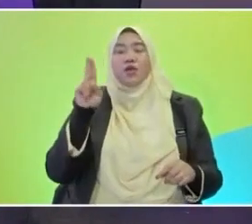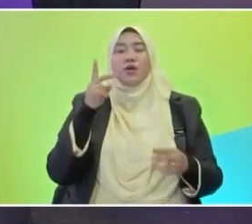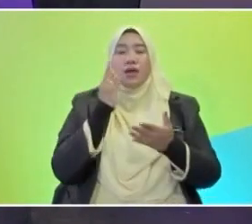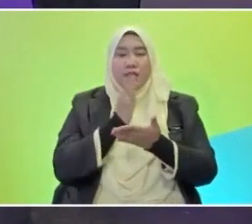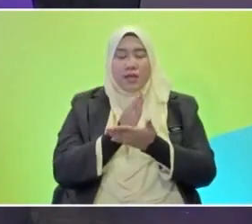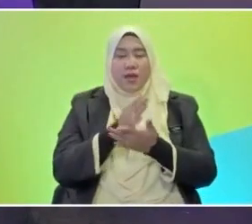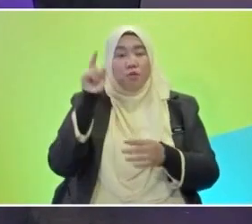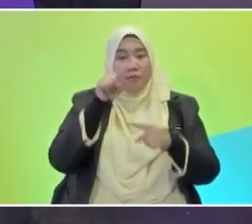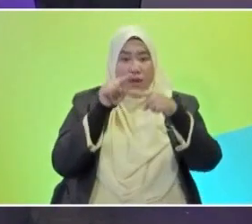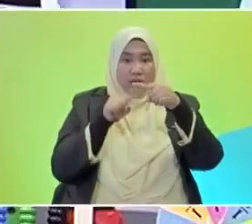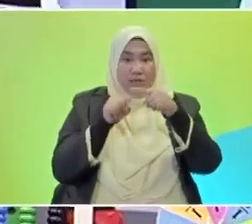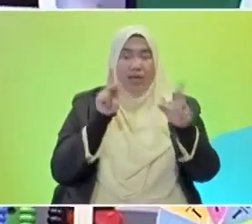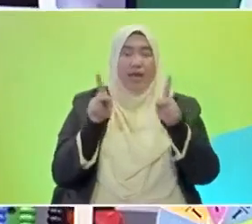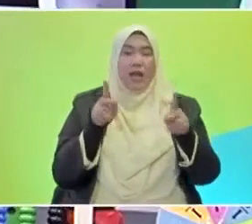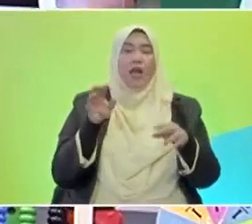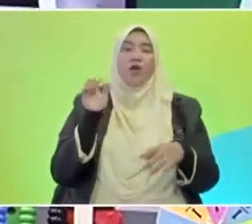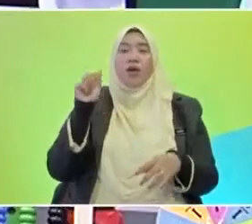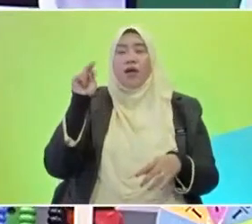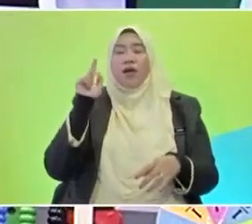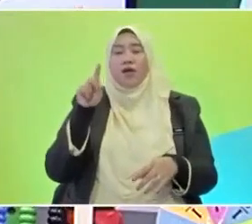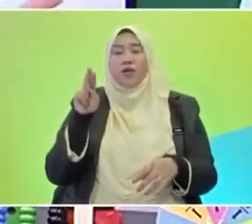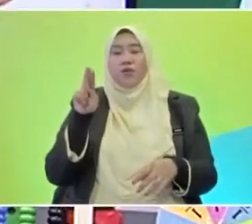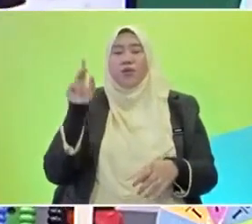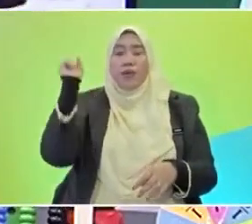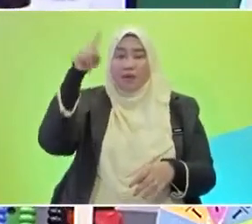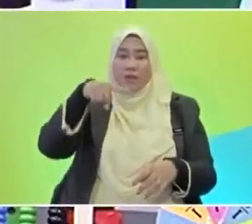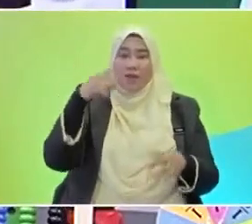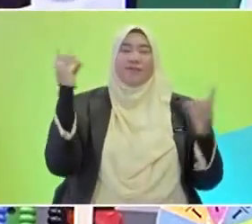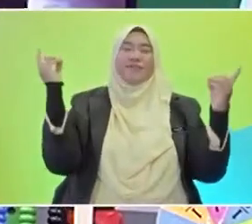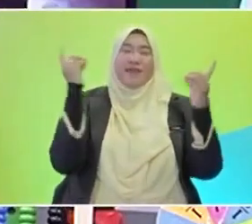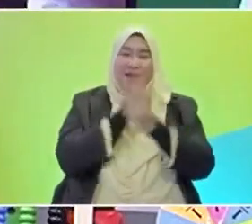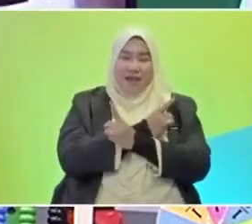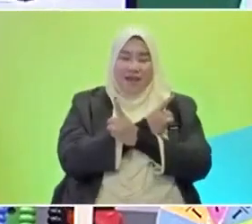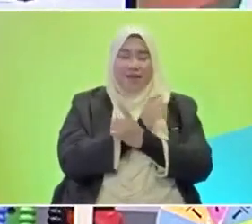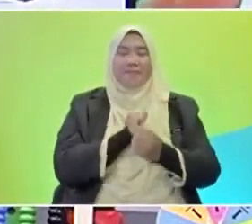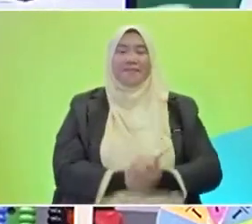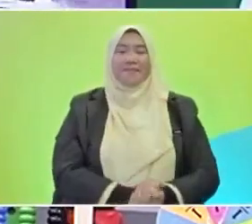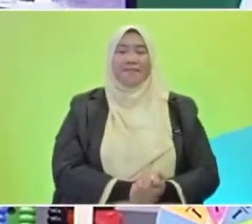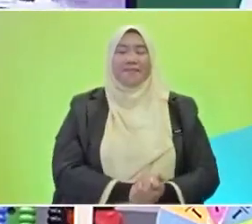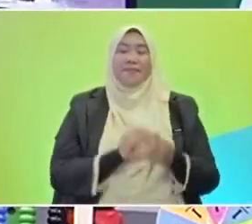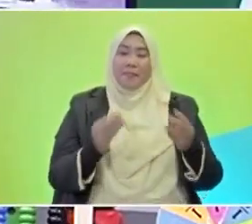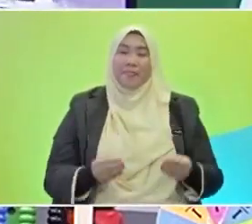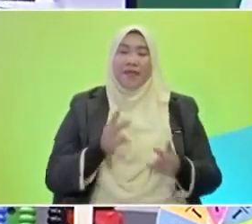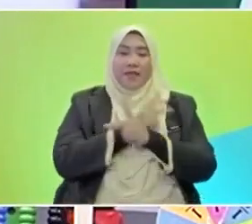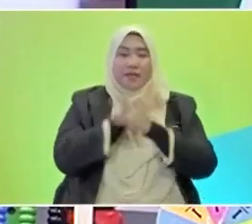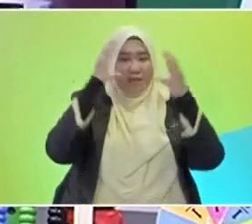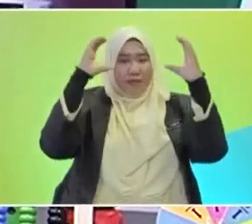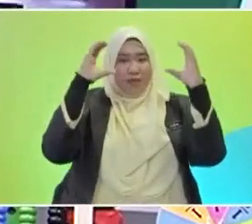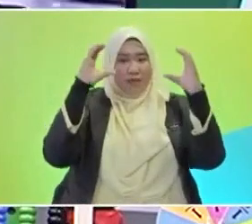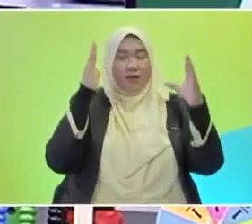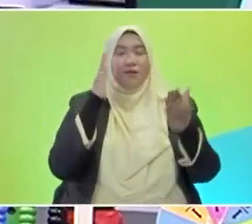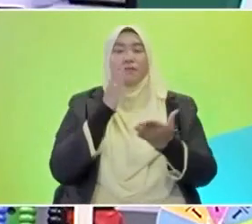kalau anu dekat depan kita gunakan operasi dan Oke Baik Tanya semuanya Terima kasih Ibu Syahril jadi kita ingin berhenti